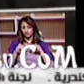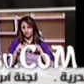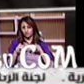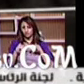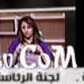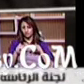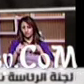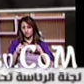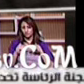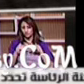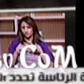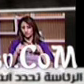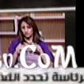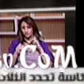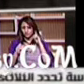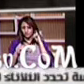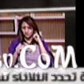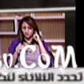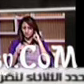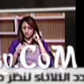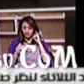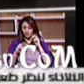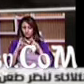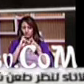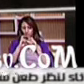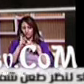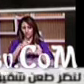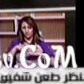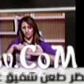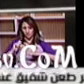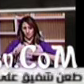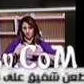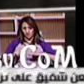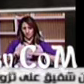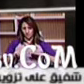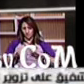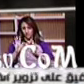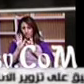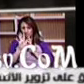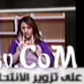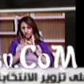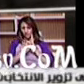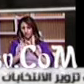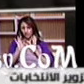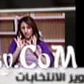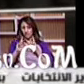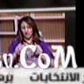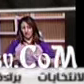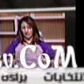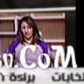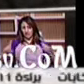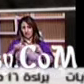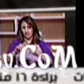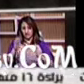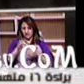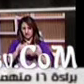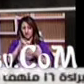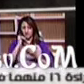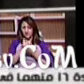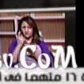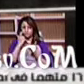و المستشار المز طلع معاك و تشكيل اللجنه النائب الا